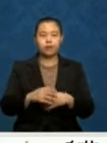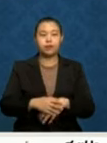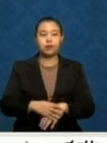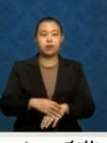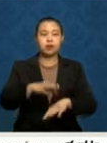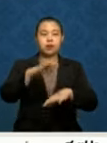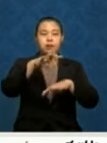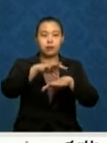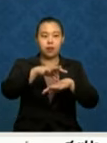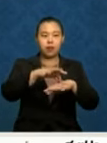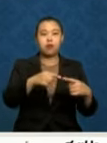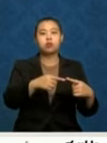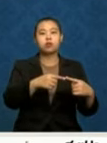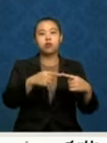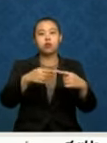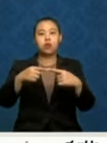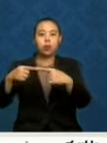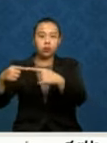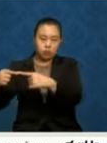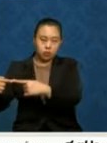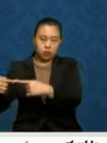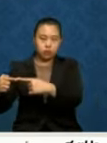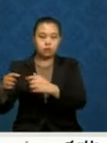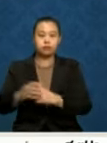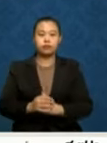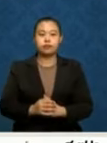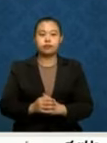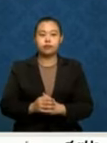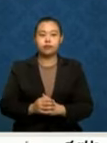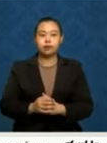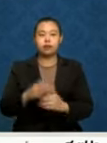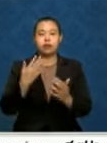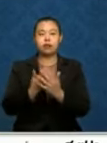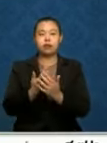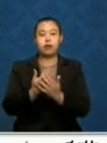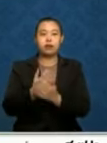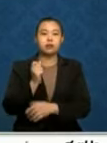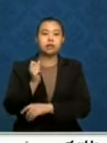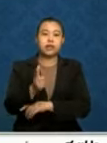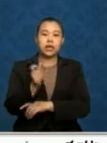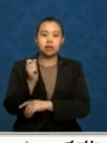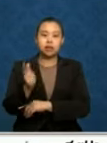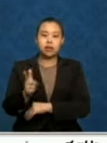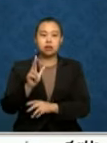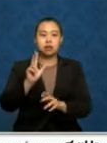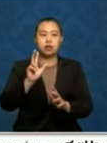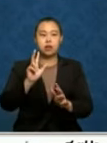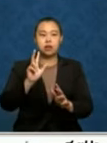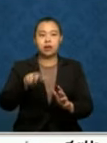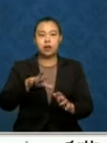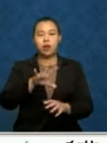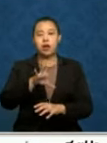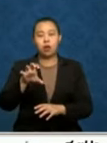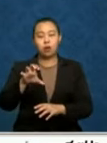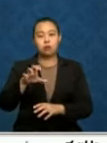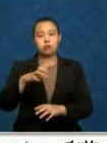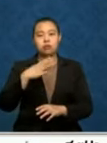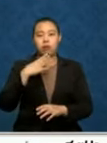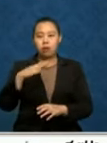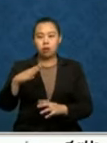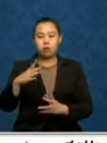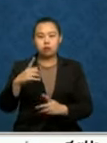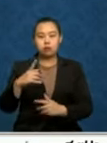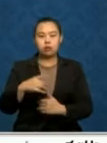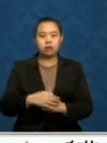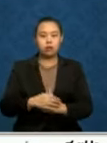ครับแล้วก็ท่านก็จะจ่ายเงิน 3,500 บาทไปตลอดในขณะเดียวกันท่านขอให้พิจ